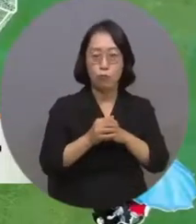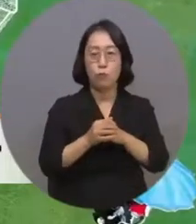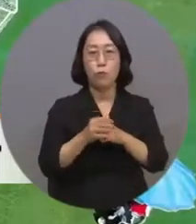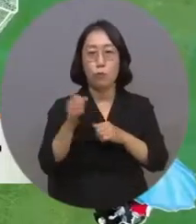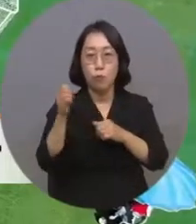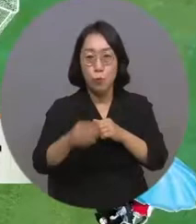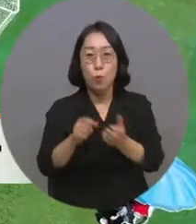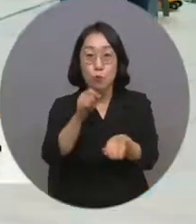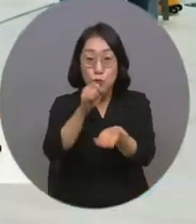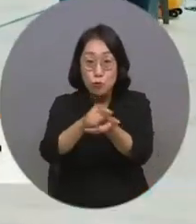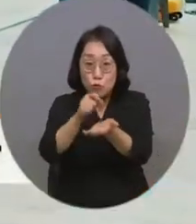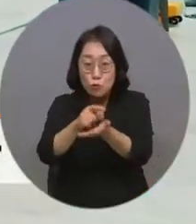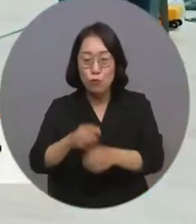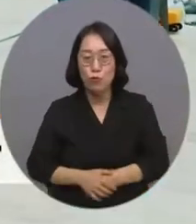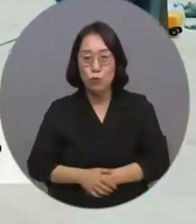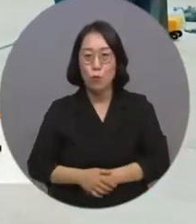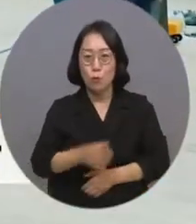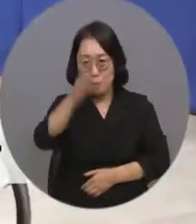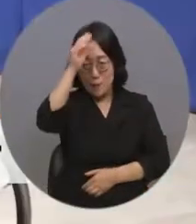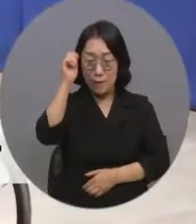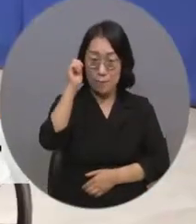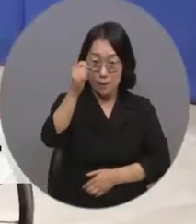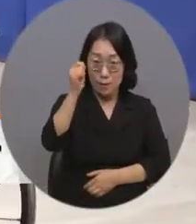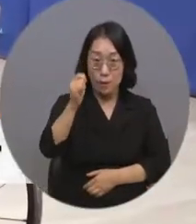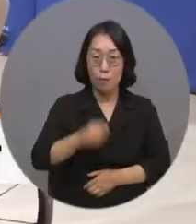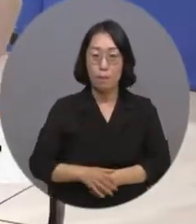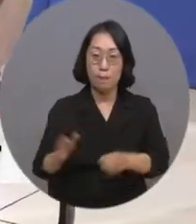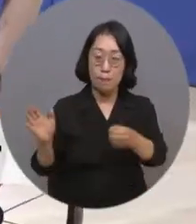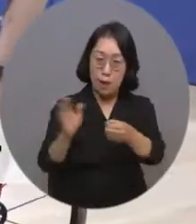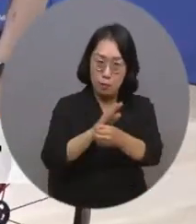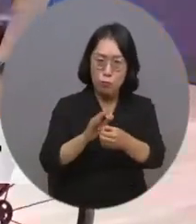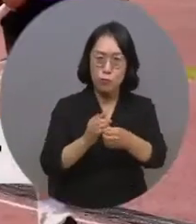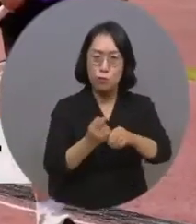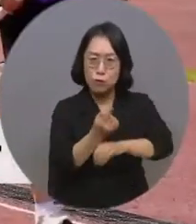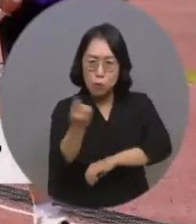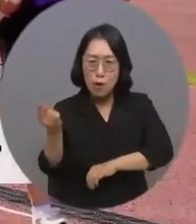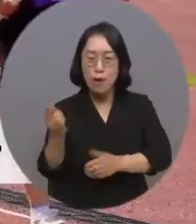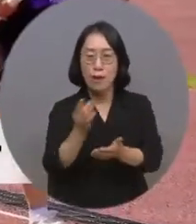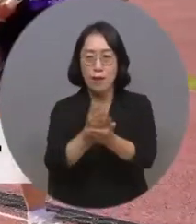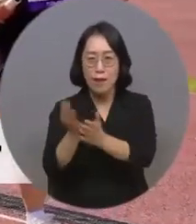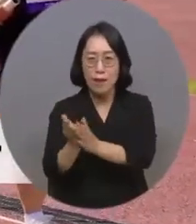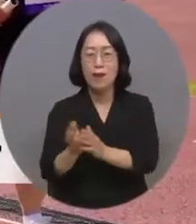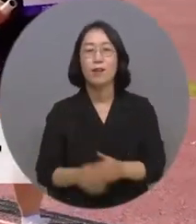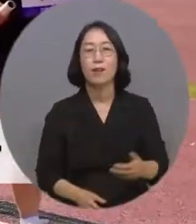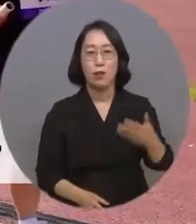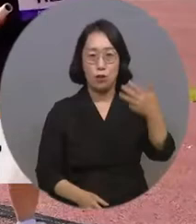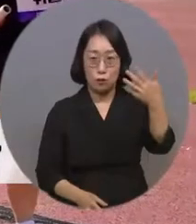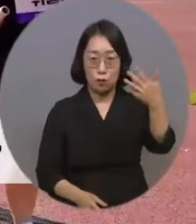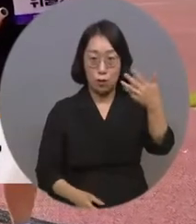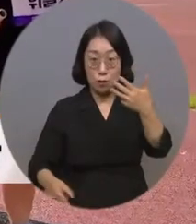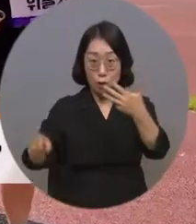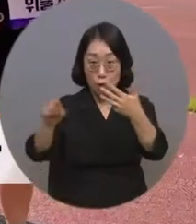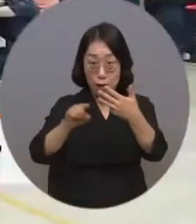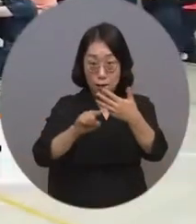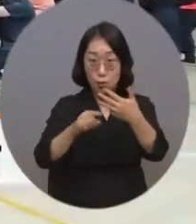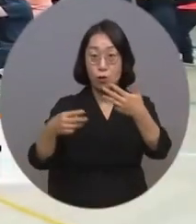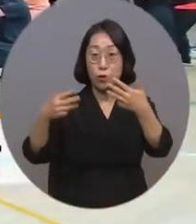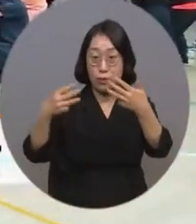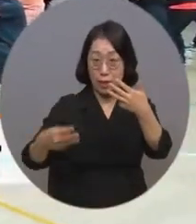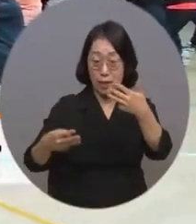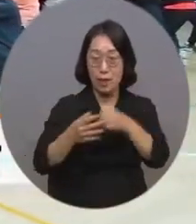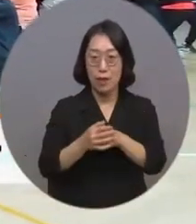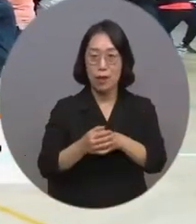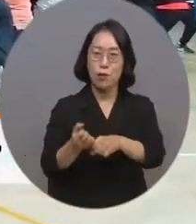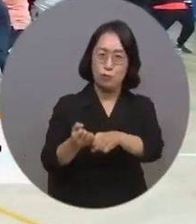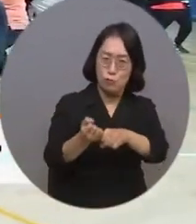케이트볼 축구 배드민턴 탁구 보찌아 육상을 겨뤘고 화학 종목은